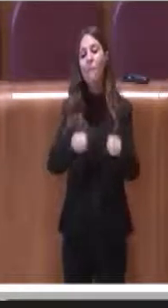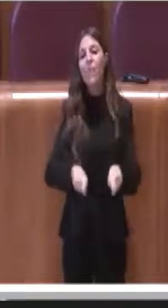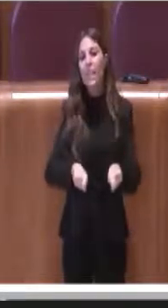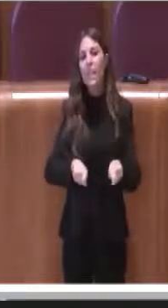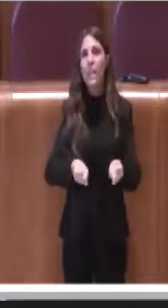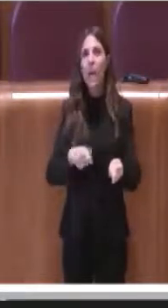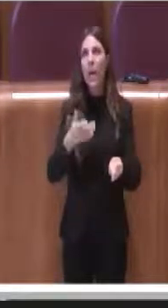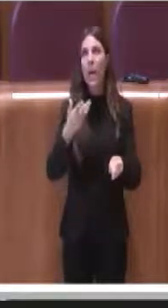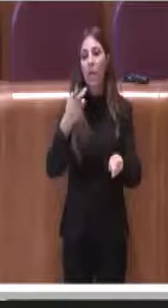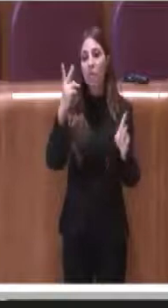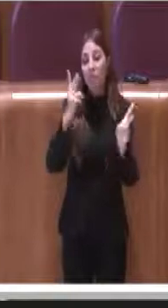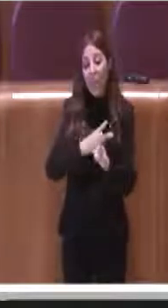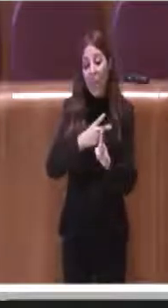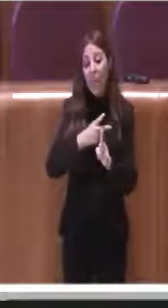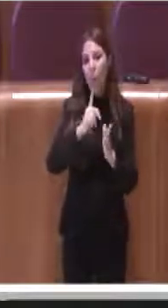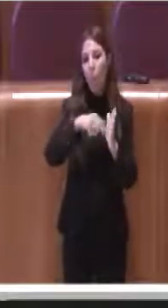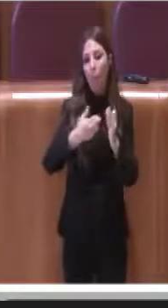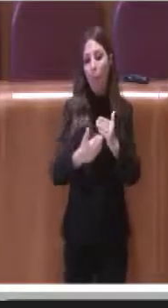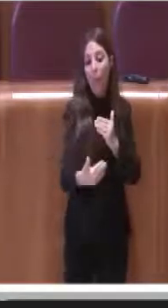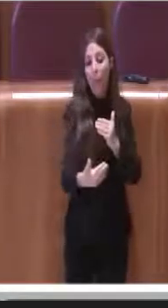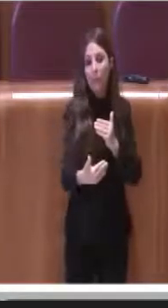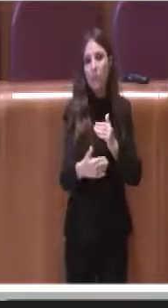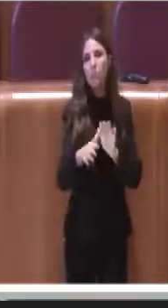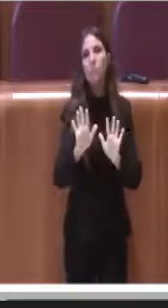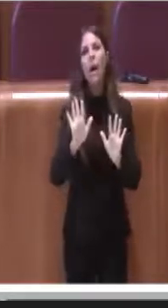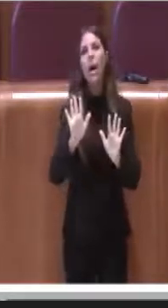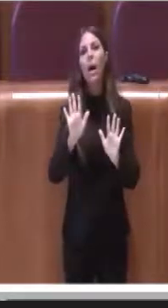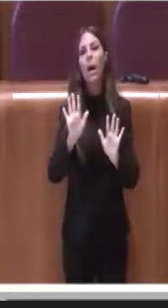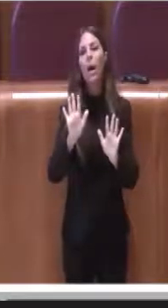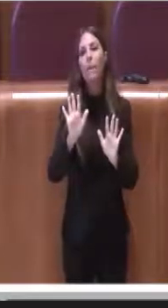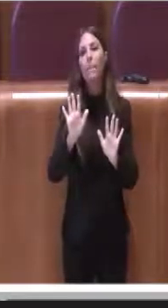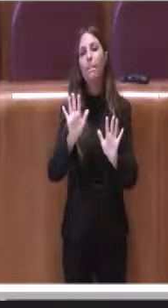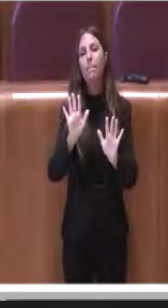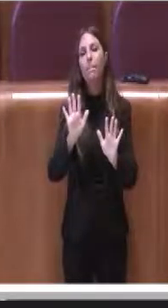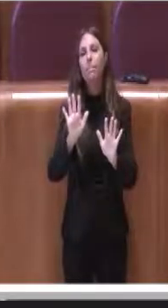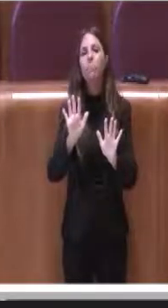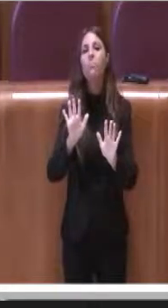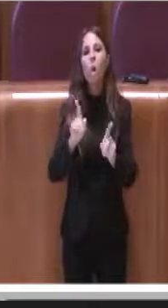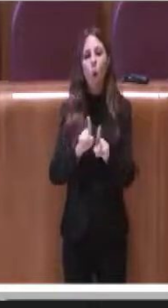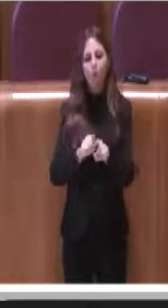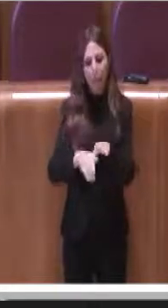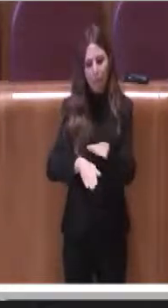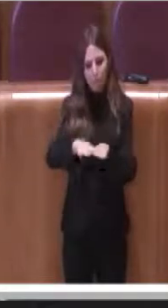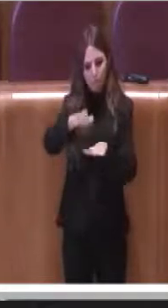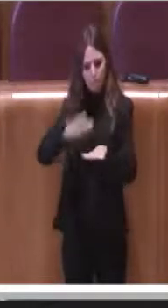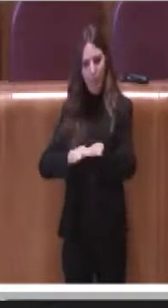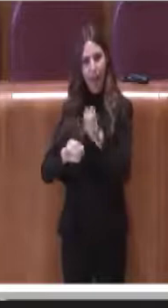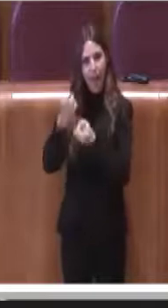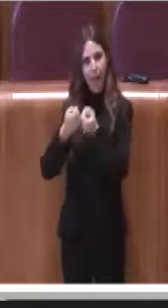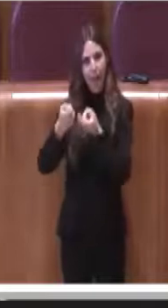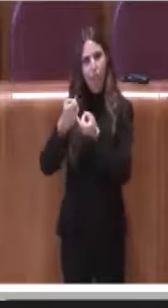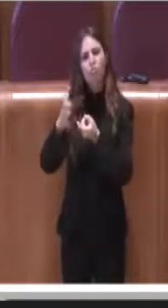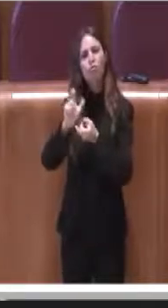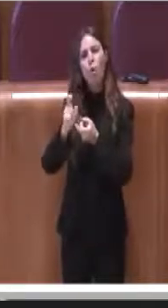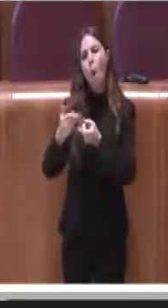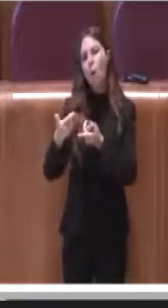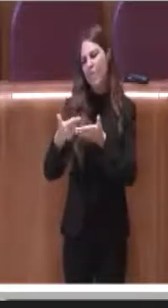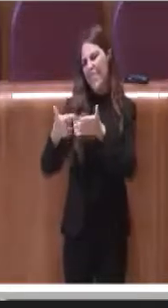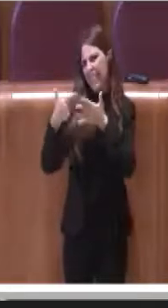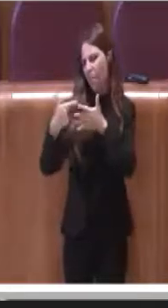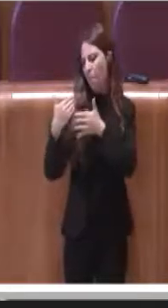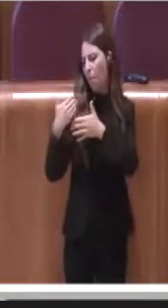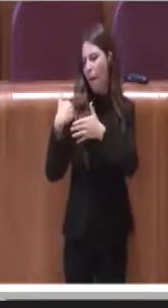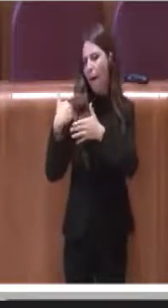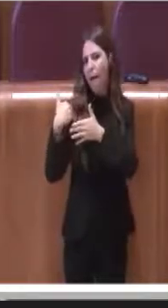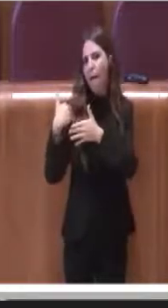vigore fra qualche mese, ma salvo poi tornare indietro qualche giorno fa, ormai un paio di settimane fa,